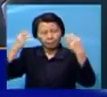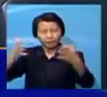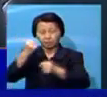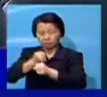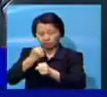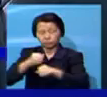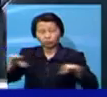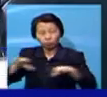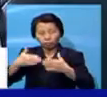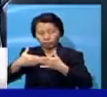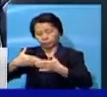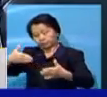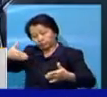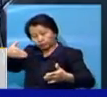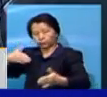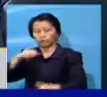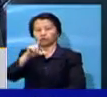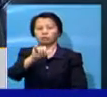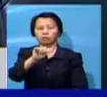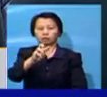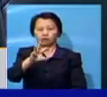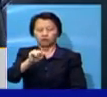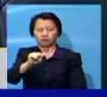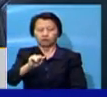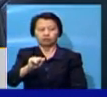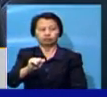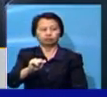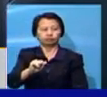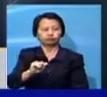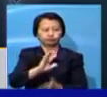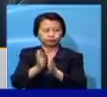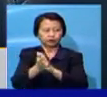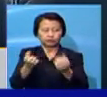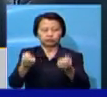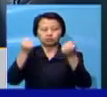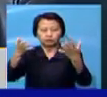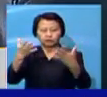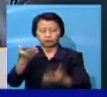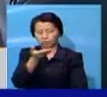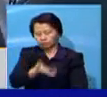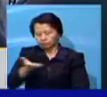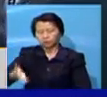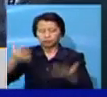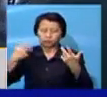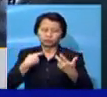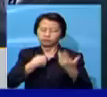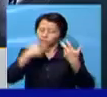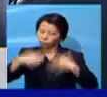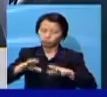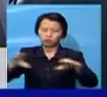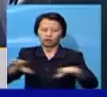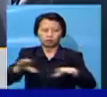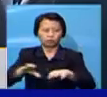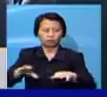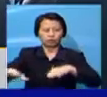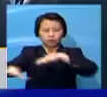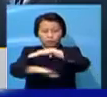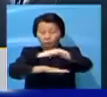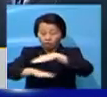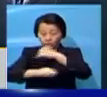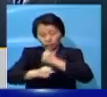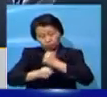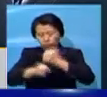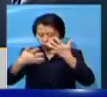ni supaya m dapat ditandatangani di sini jadi banyak benda yang telah kita lakukan the groundwknya